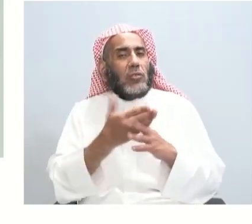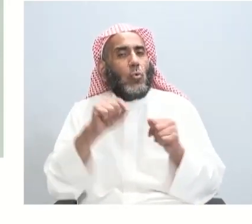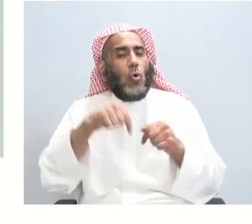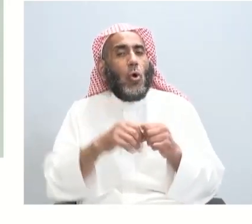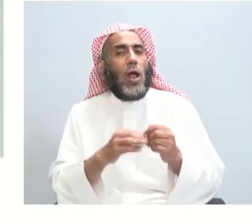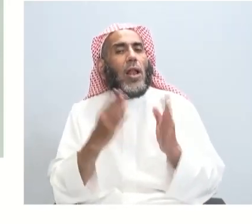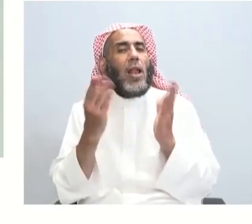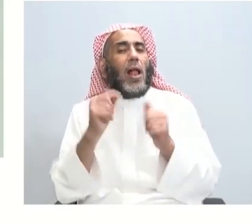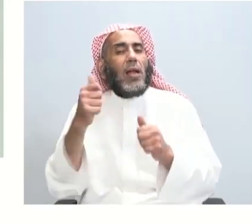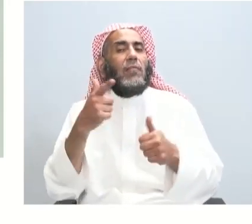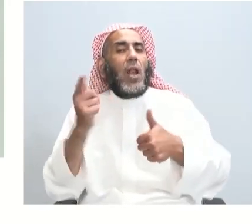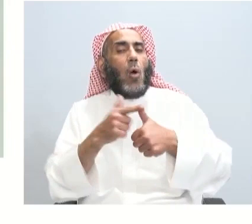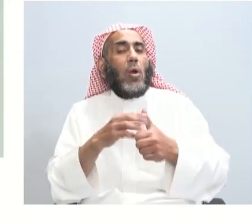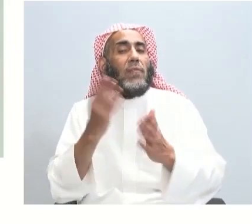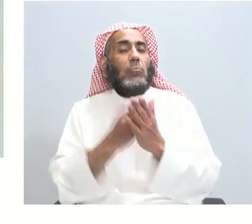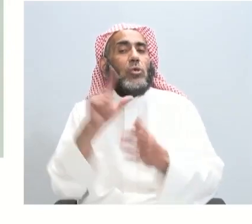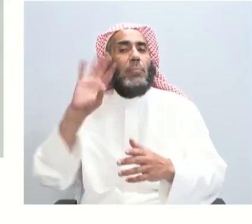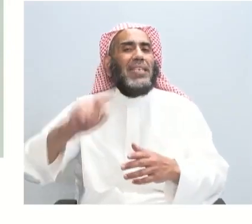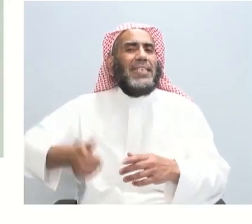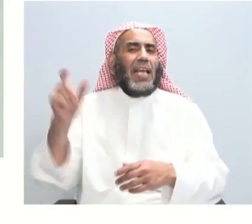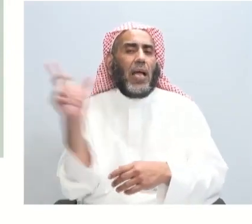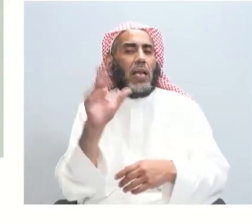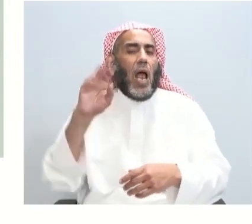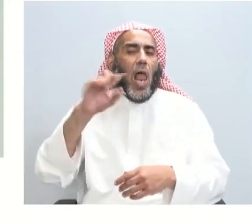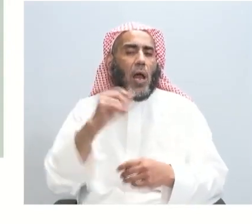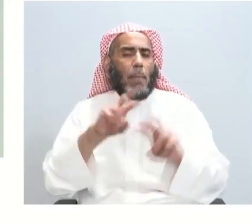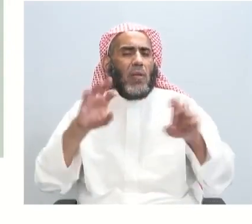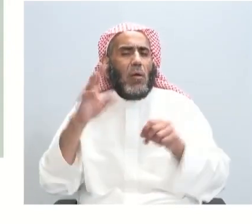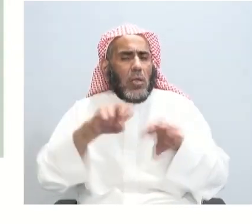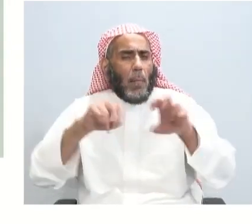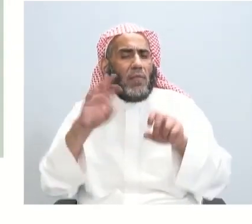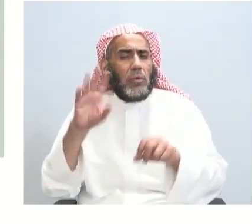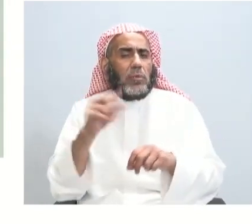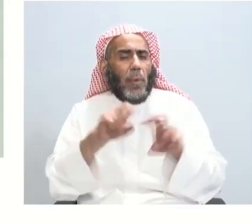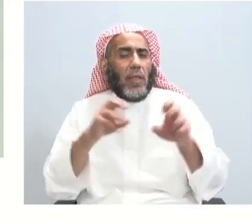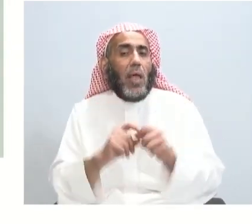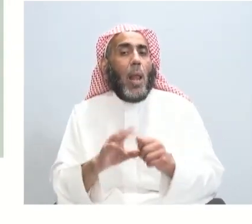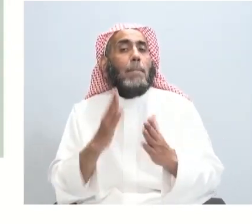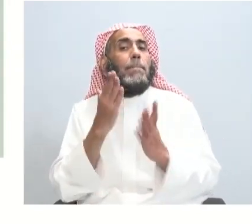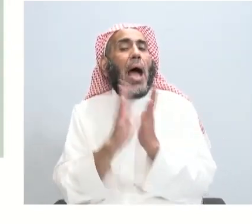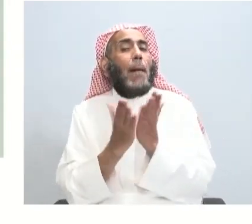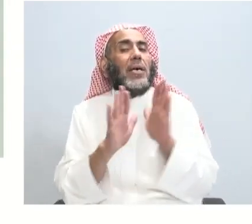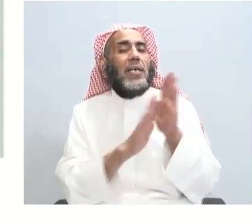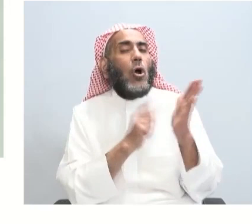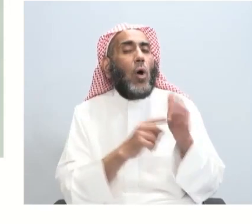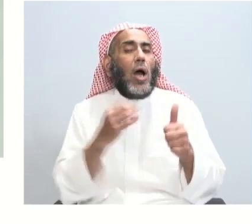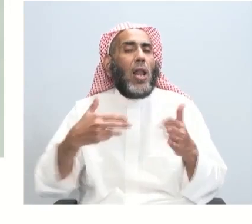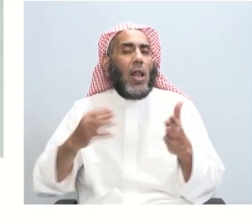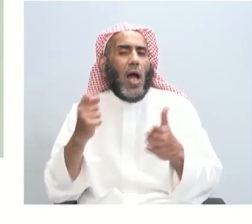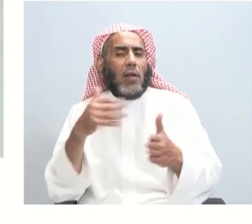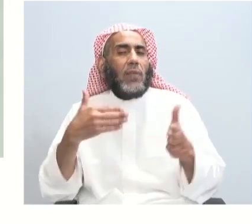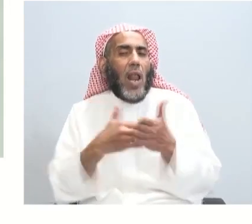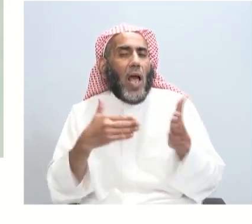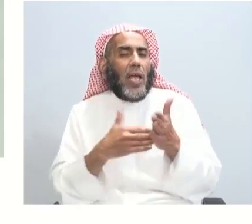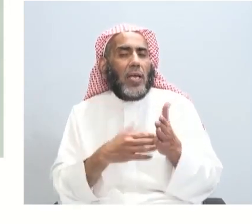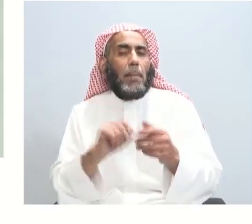هو الحرف الأول في معجم لسان العرب. إن أردت أن تبحث في معجم لسان العرب تبحث عن الباب الذي هو الحرف الأخير، هو